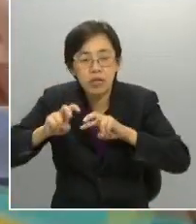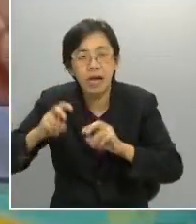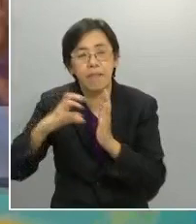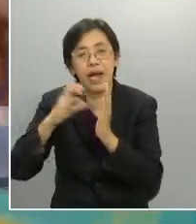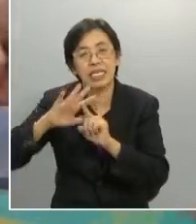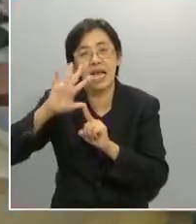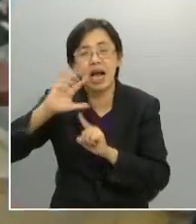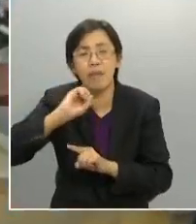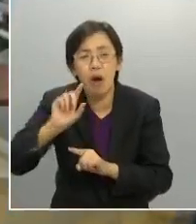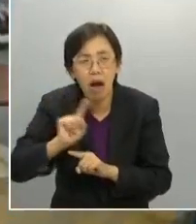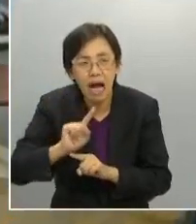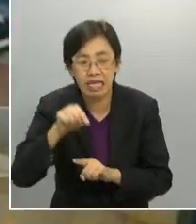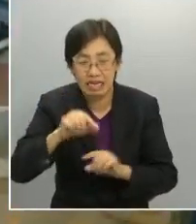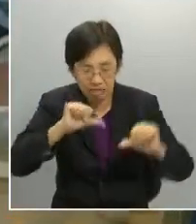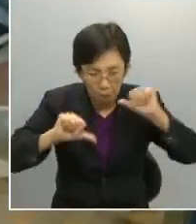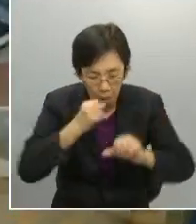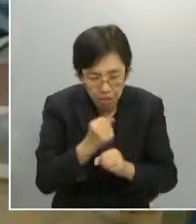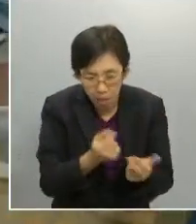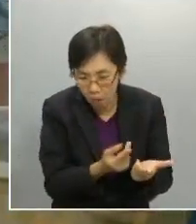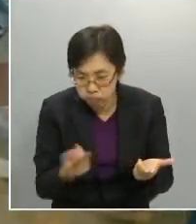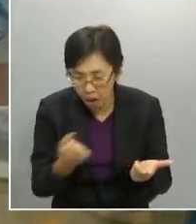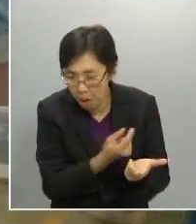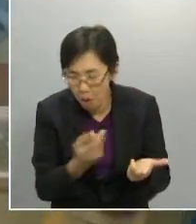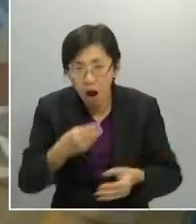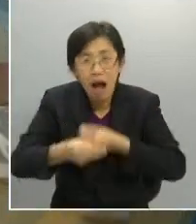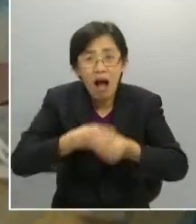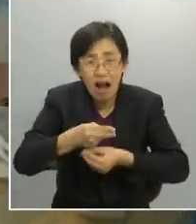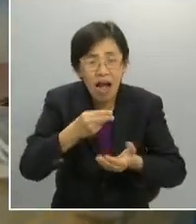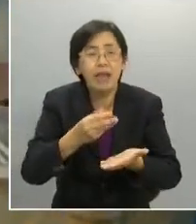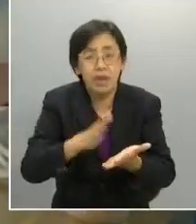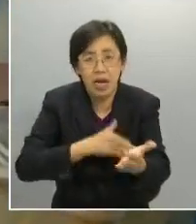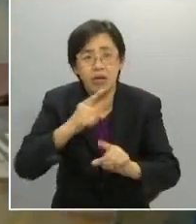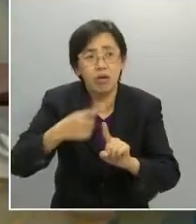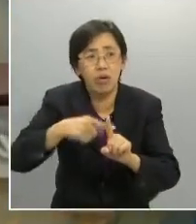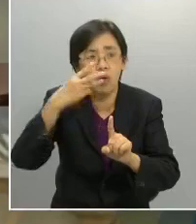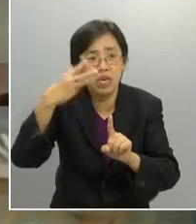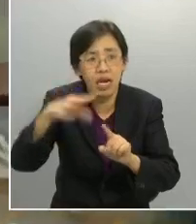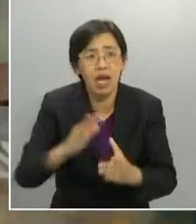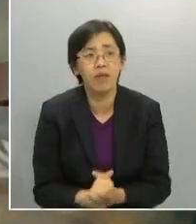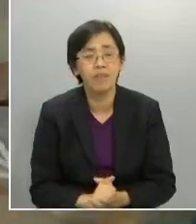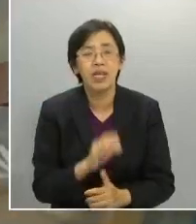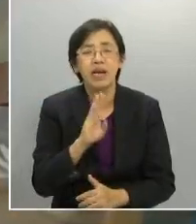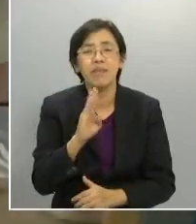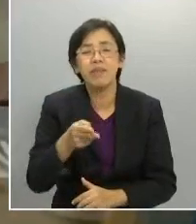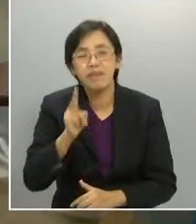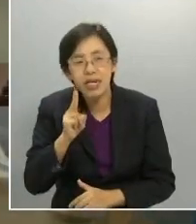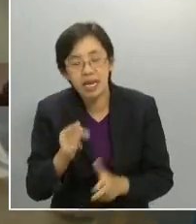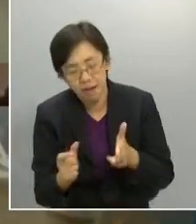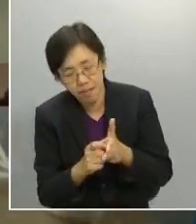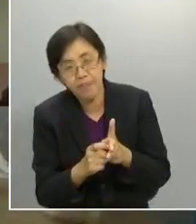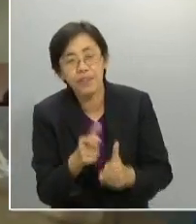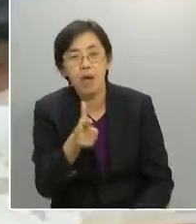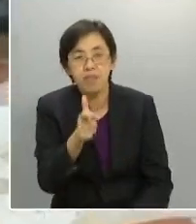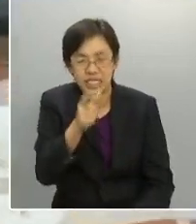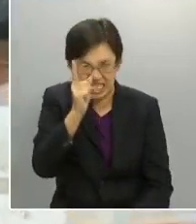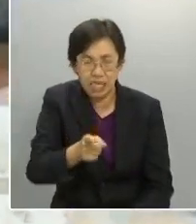านี่มันเป็นโรงงานเลยนะ ใช่ค่ะผลิตแล้วก็ส่งขายมาไม่ต่ำกว่า6เดือนค่ะผลิตบีบีการใส่ลำกล้องให้ยิงกระสุน